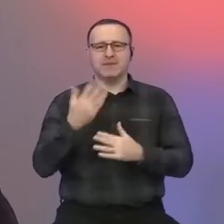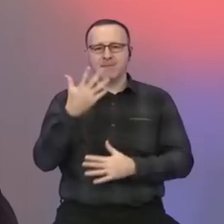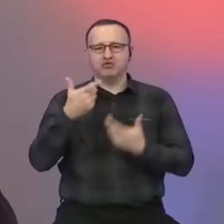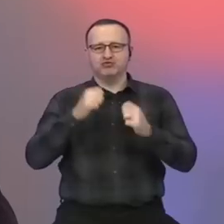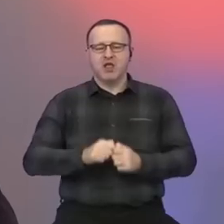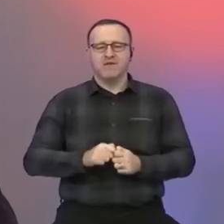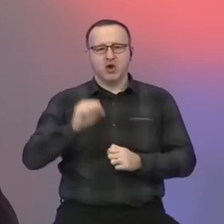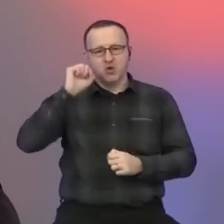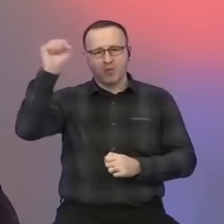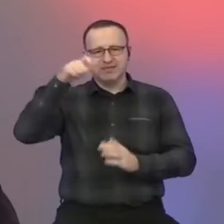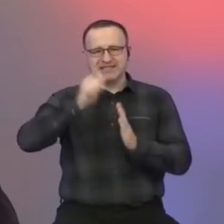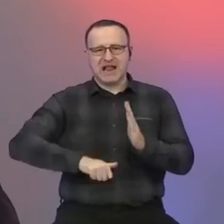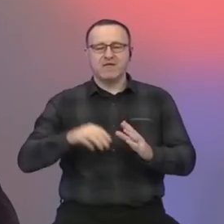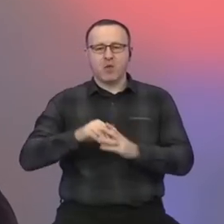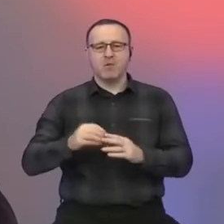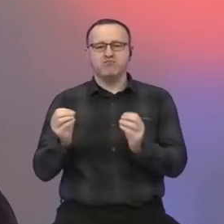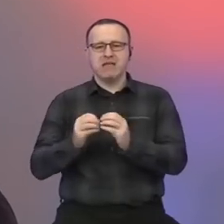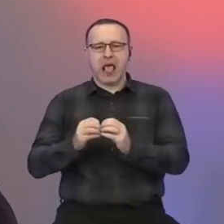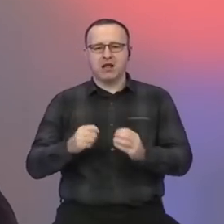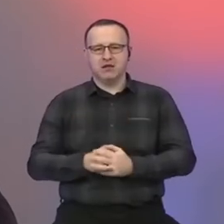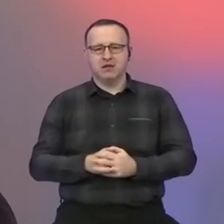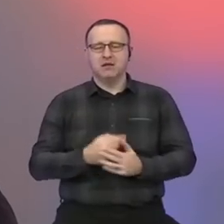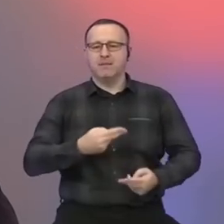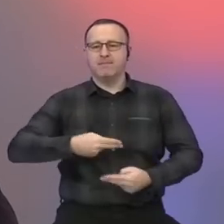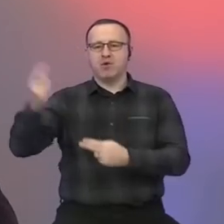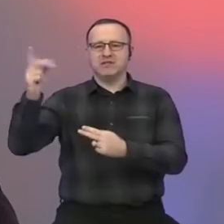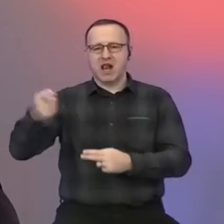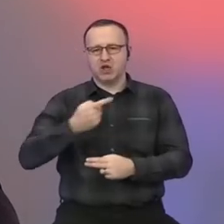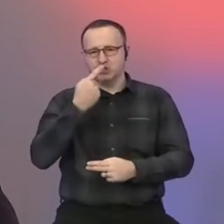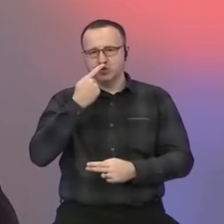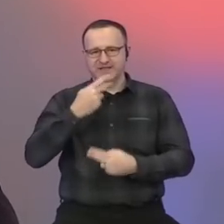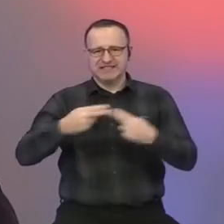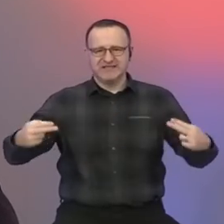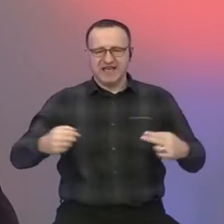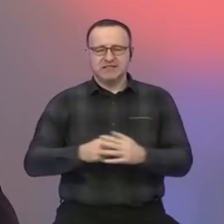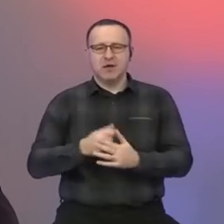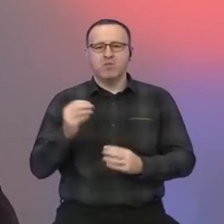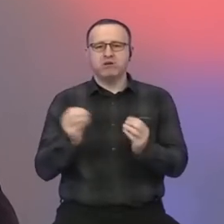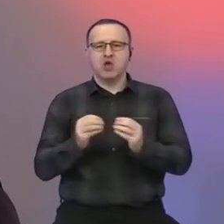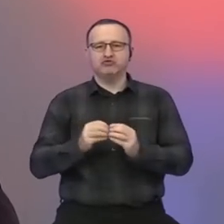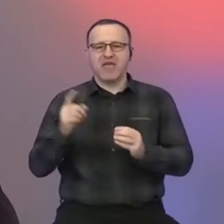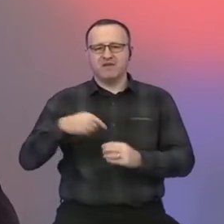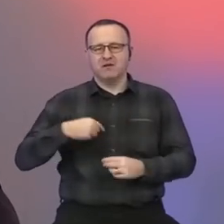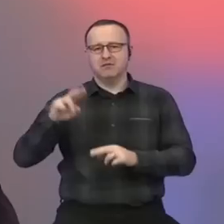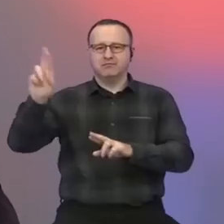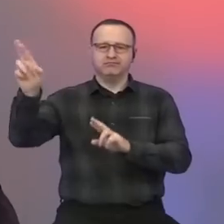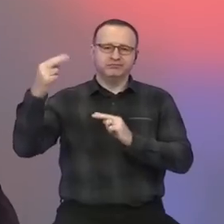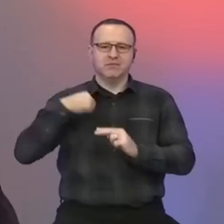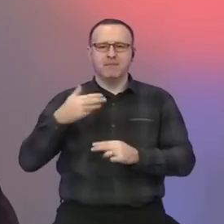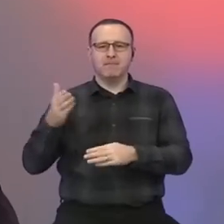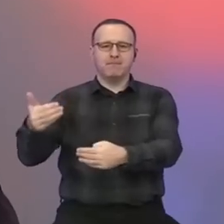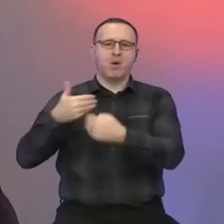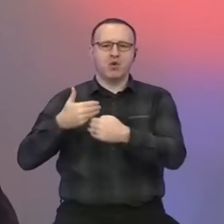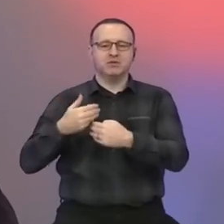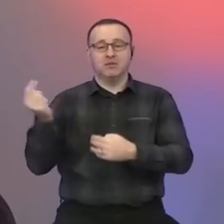vrátane Vasila Biľaka. Poslali ho sovietskému vodcovi Leonidovi Brežnevovi a požiadali ho bratskú pomoc. No a tá prišla. Tanky a